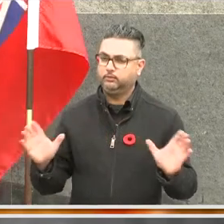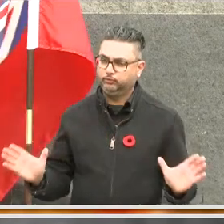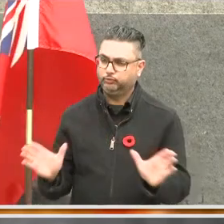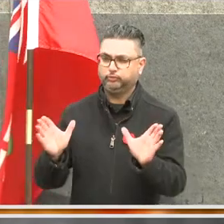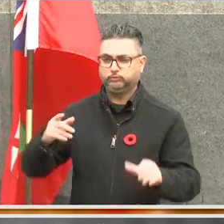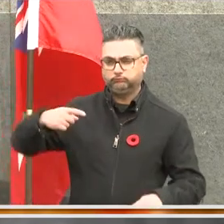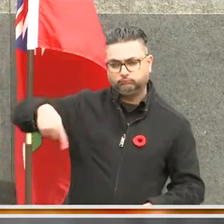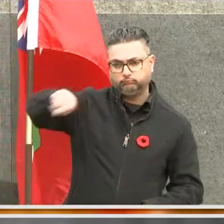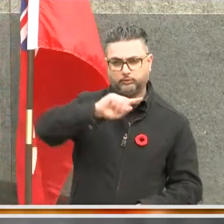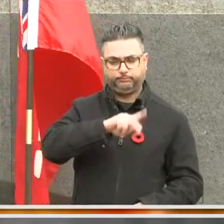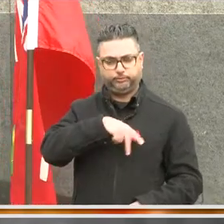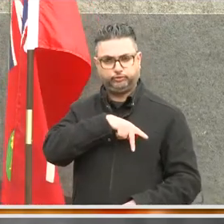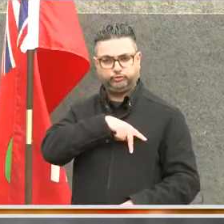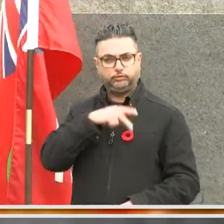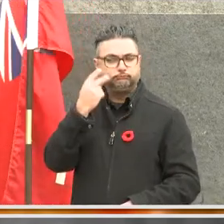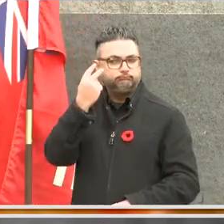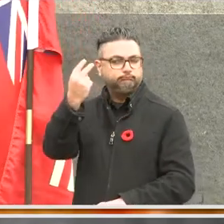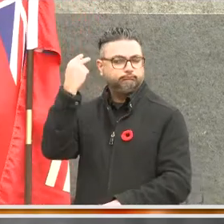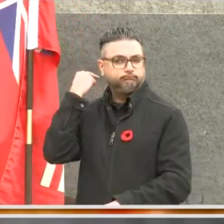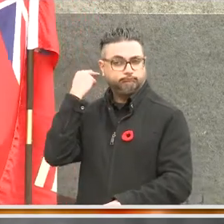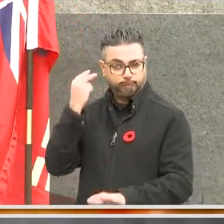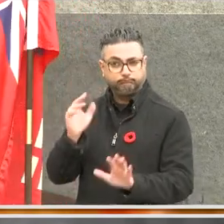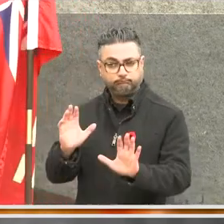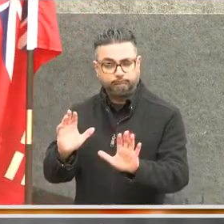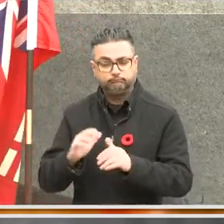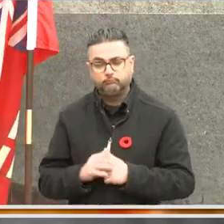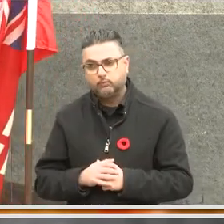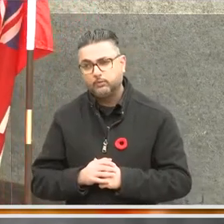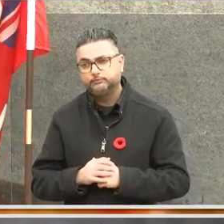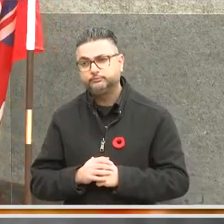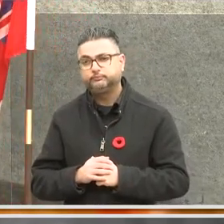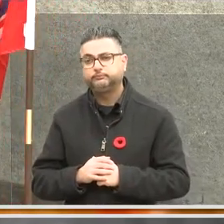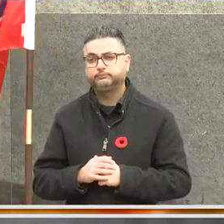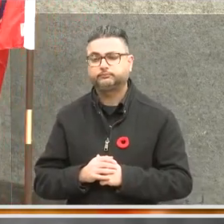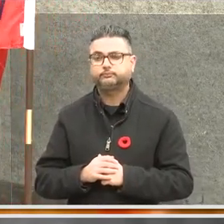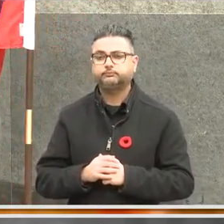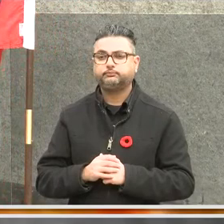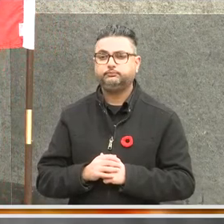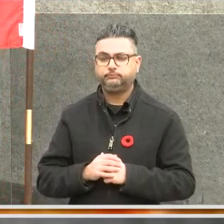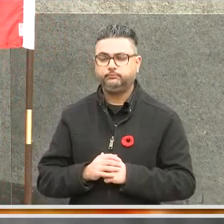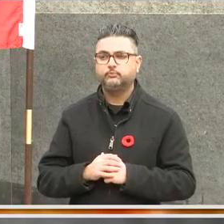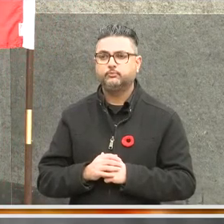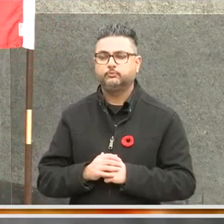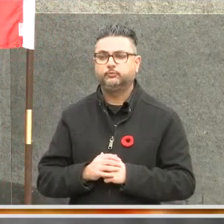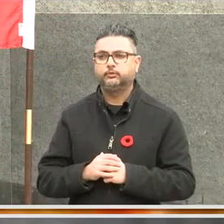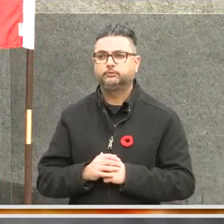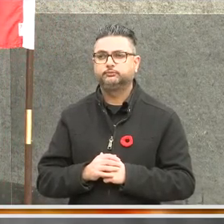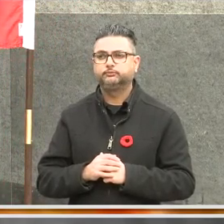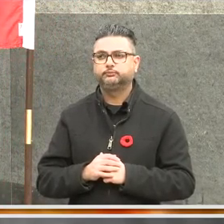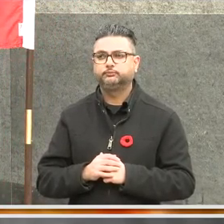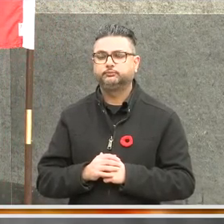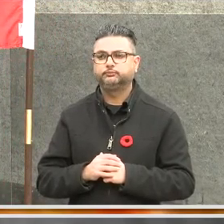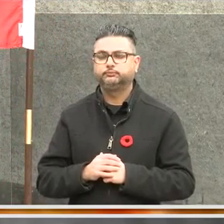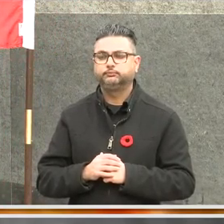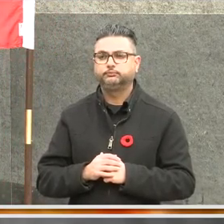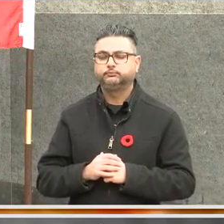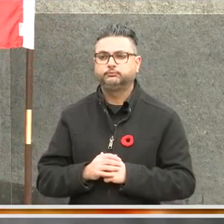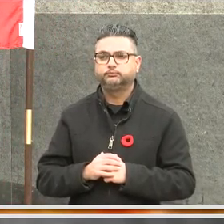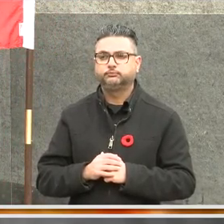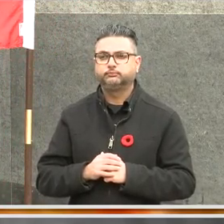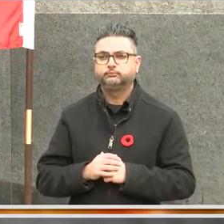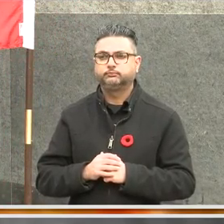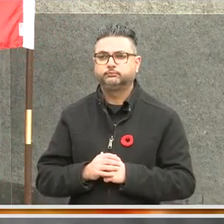Dans le respect des croyances individuelles et de la conscience de chacun et chacune, je vous invite à prendre un moment de